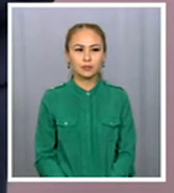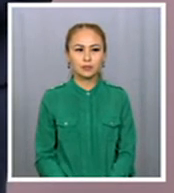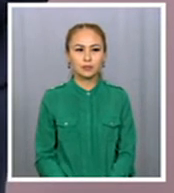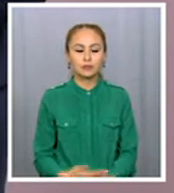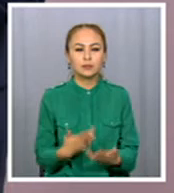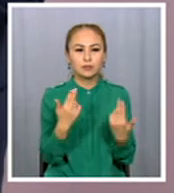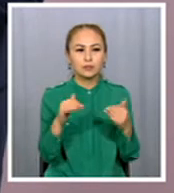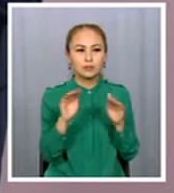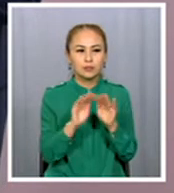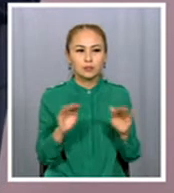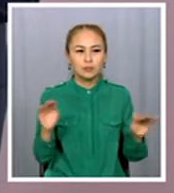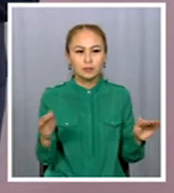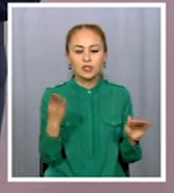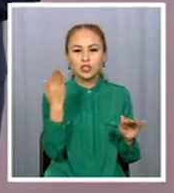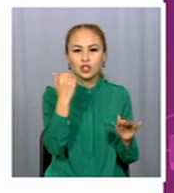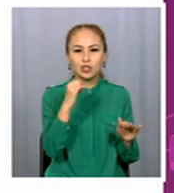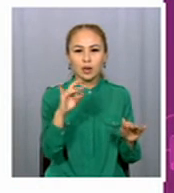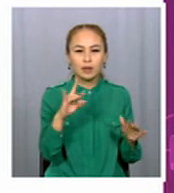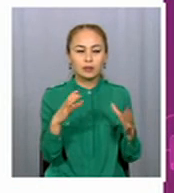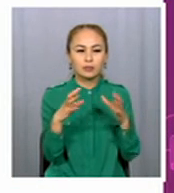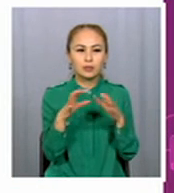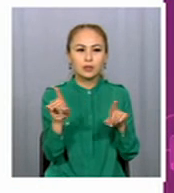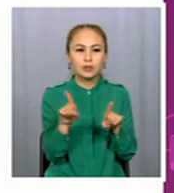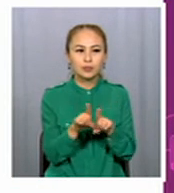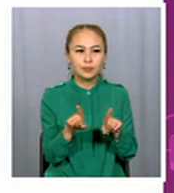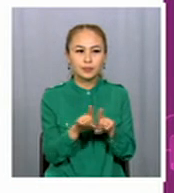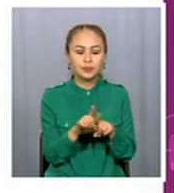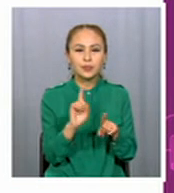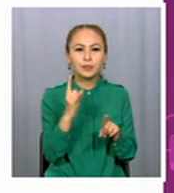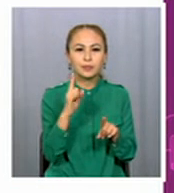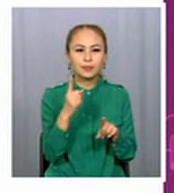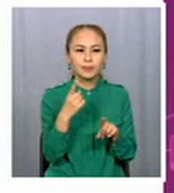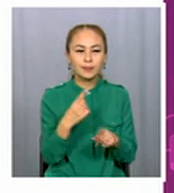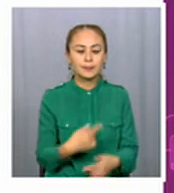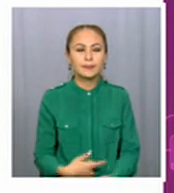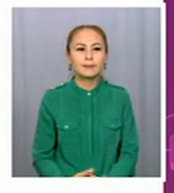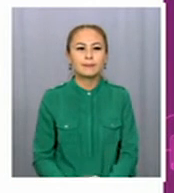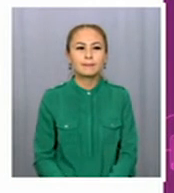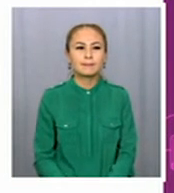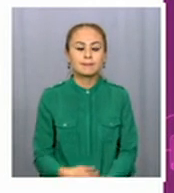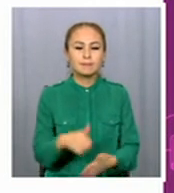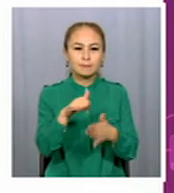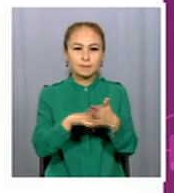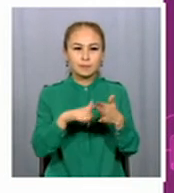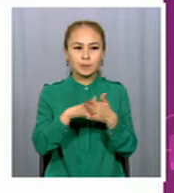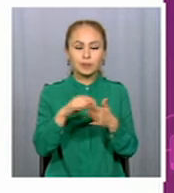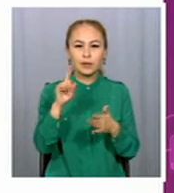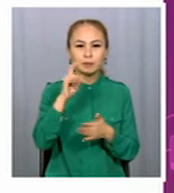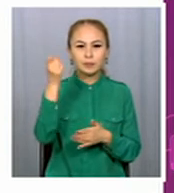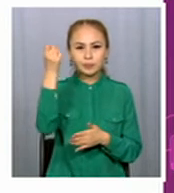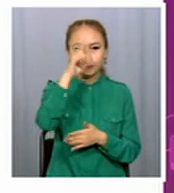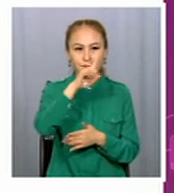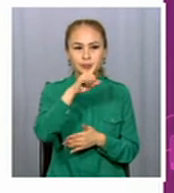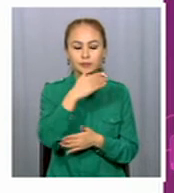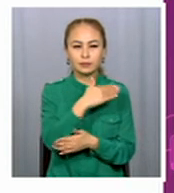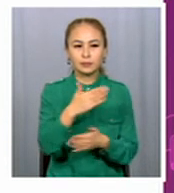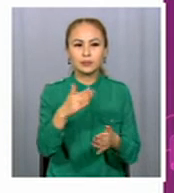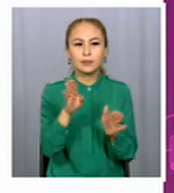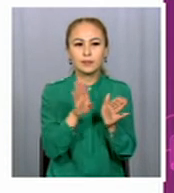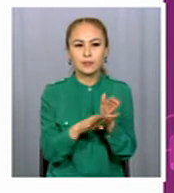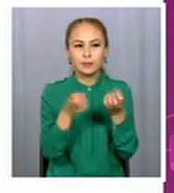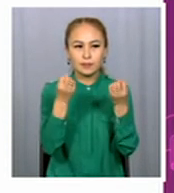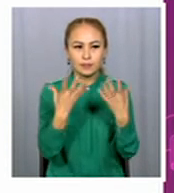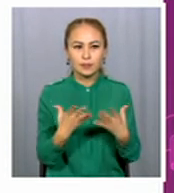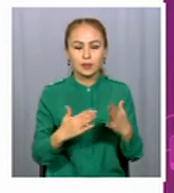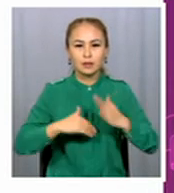балалар, шар тәрізді. Неге? Себебін білу үшін мынандай қарапайым